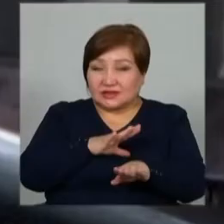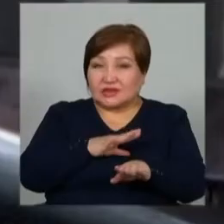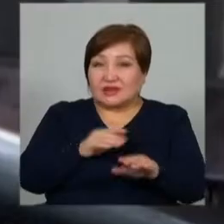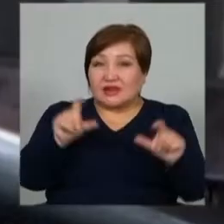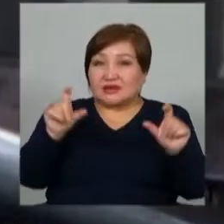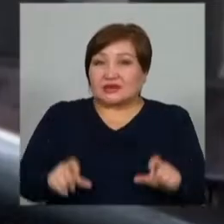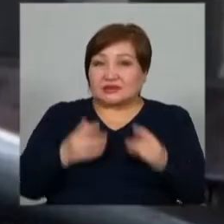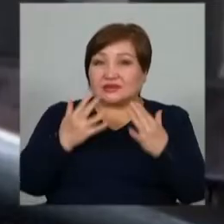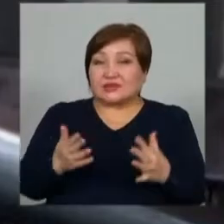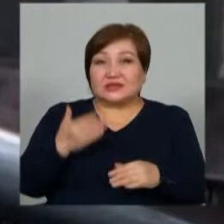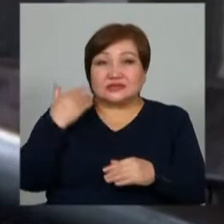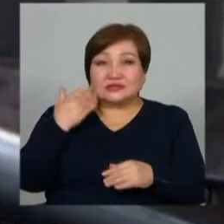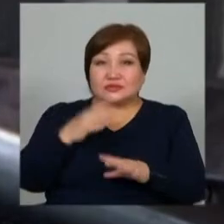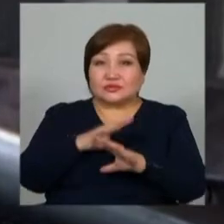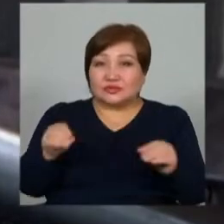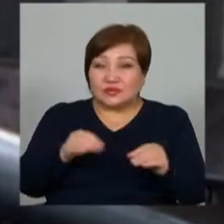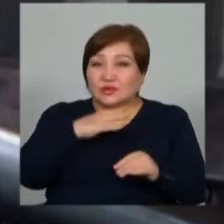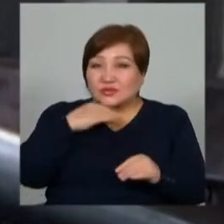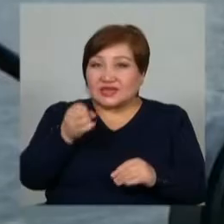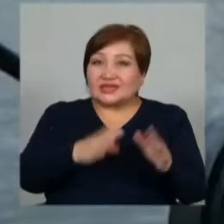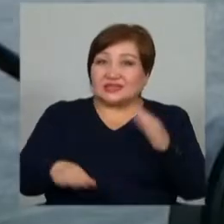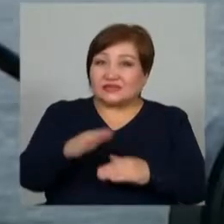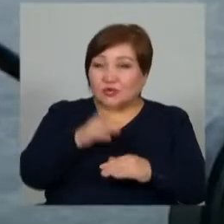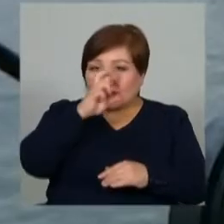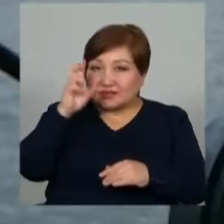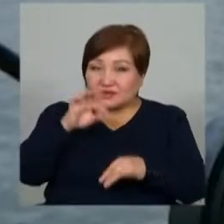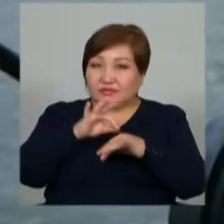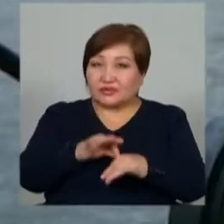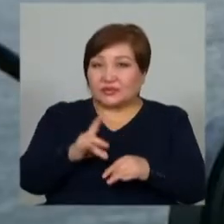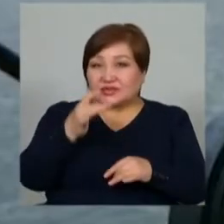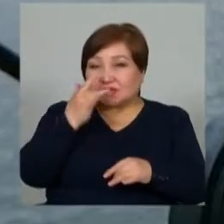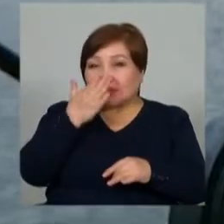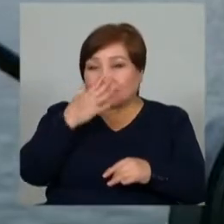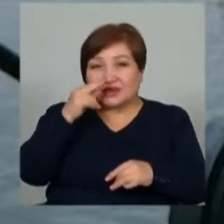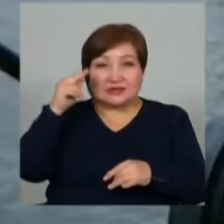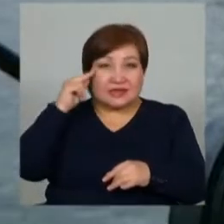жеңілдету тенденциясы көптеген Еуропа елдерінде жүріп жатыр. Бірақ Жапония, Қытай